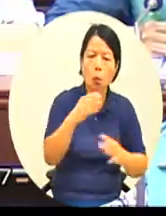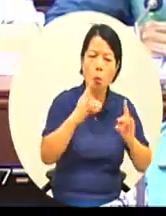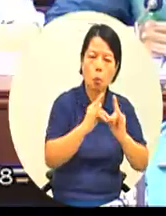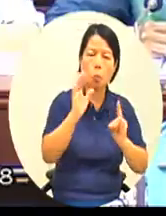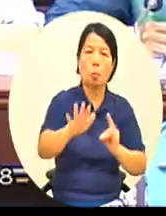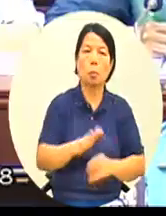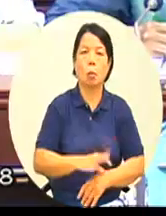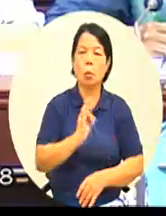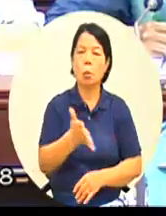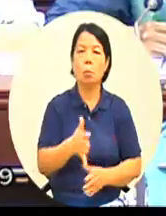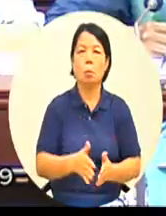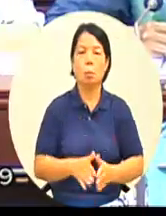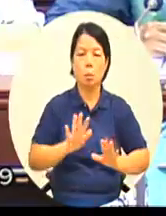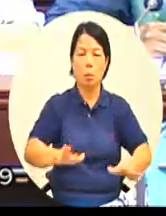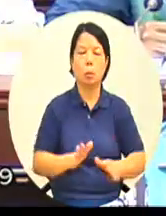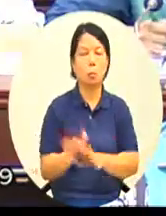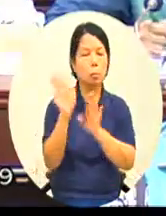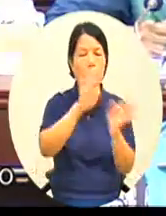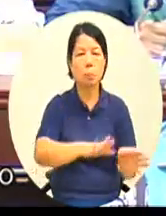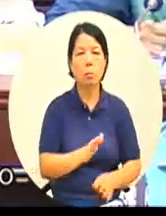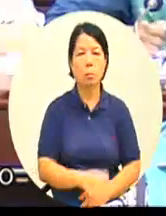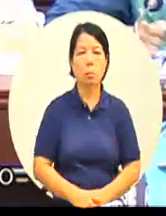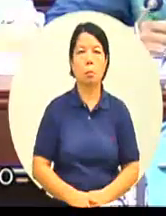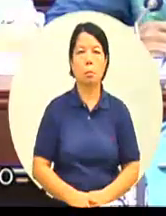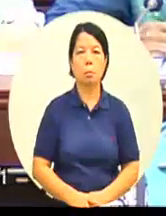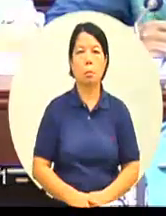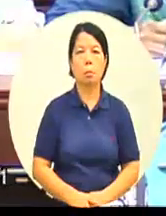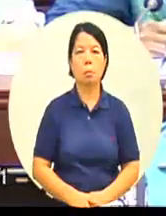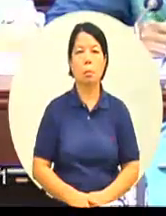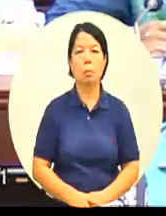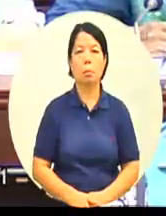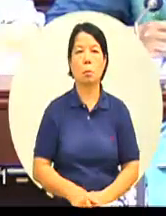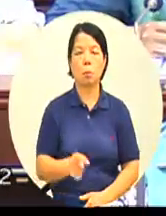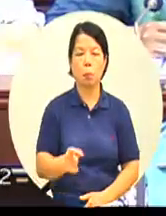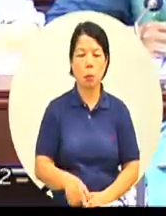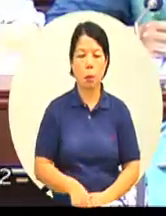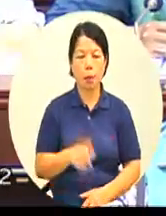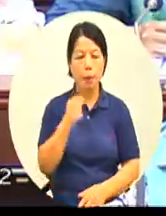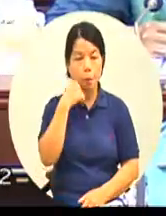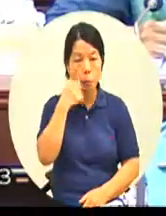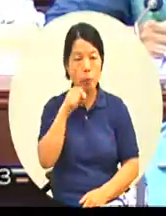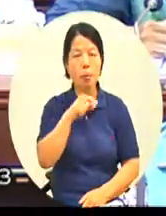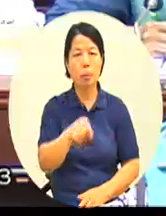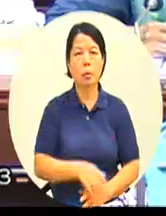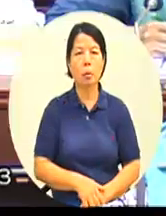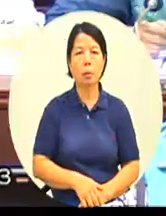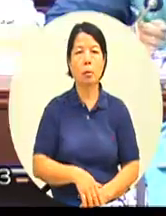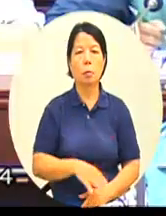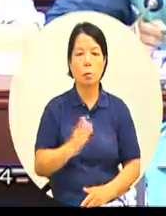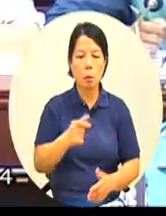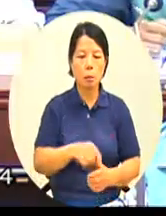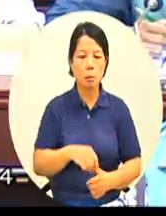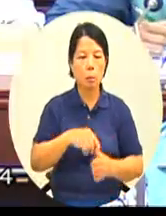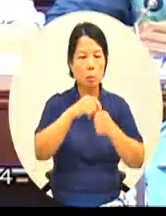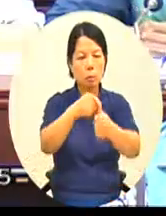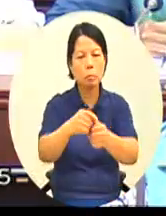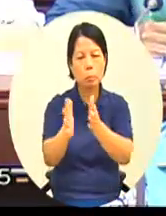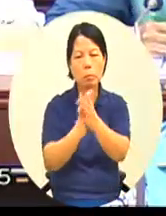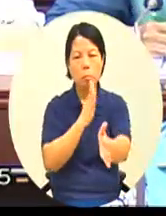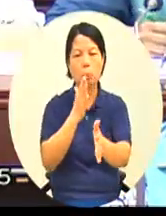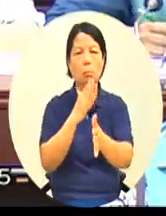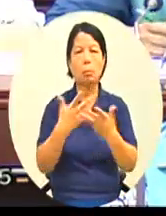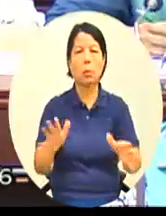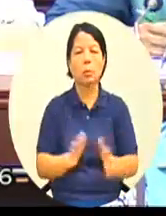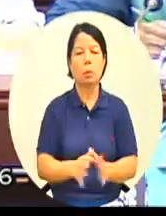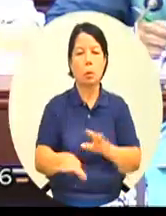么？现在的状况就是很好的，他看了很想送去的，都排 waiting 排很长。那有空